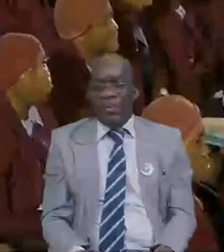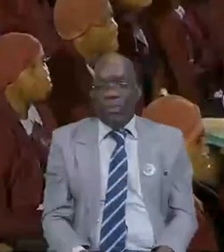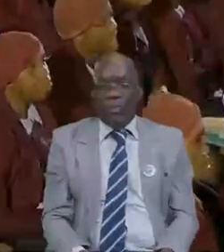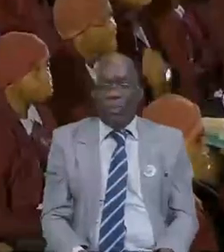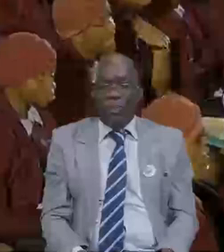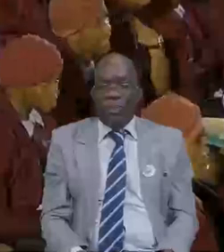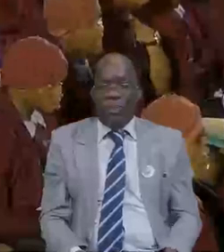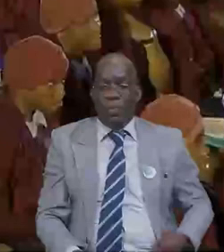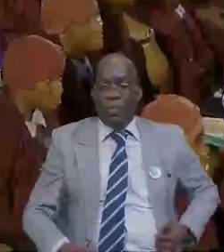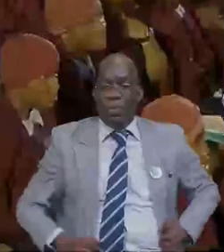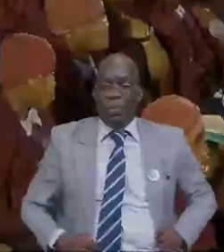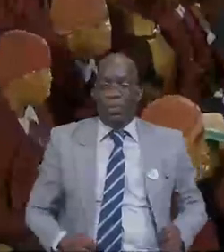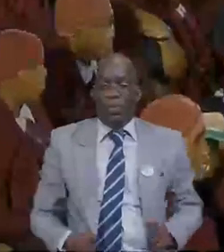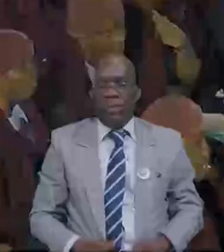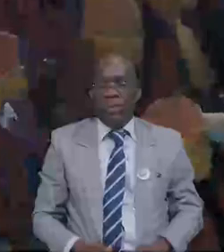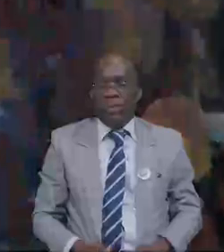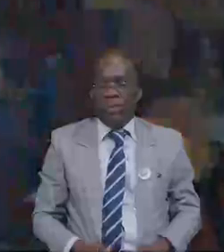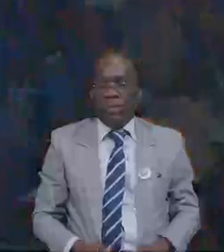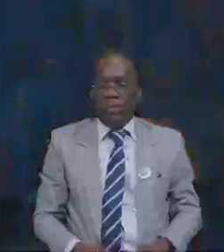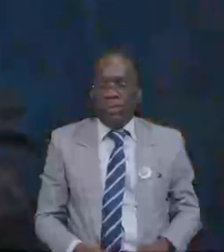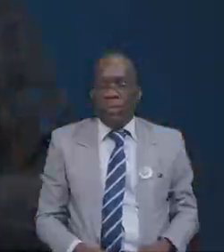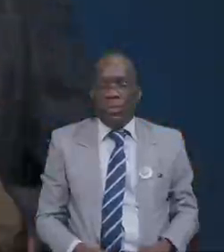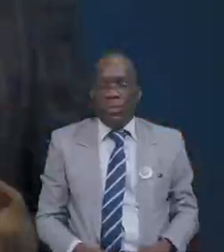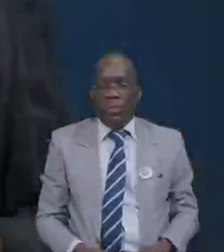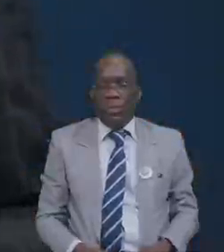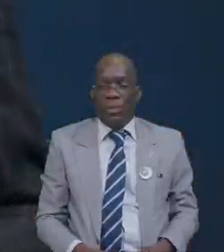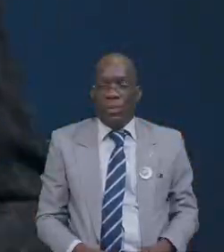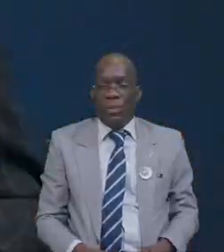La tête baissée, les yeux fermés.